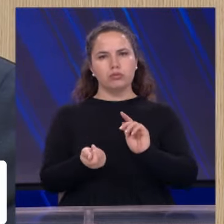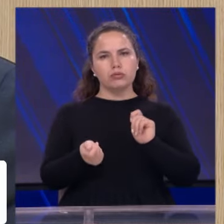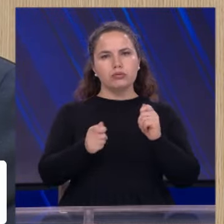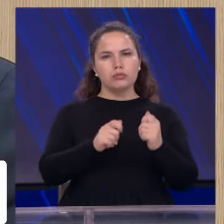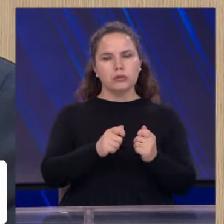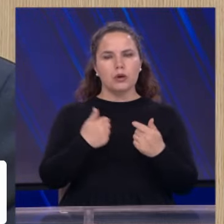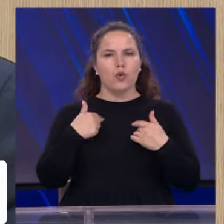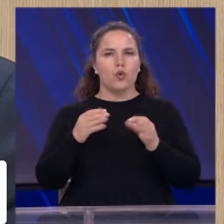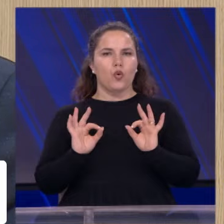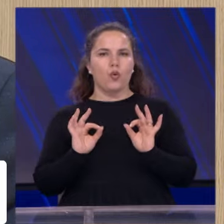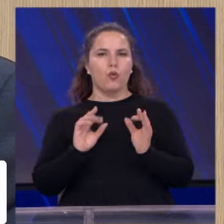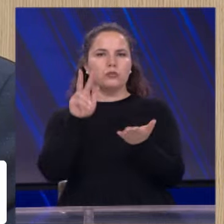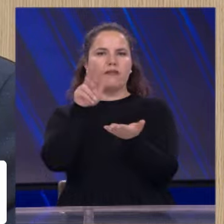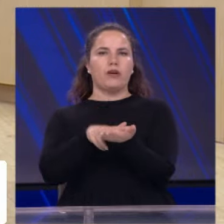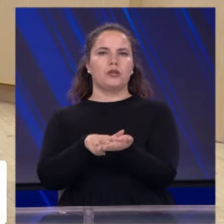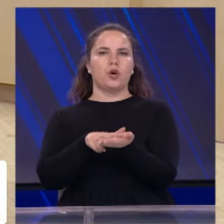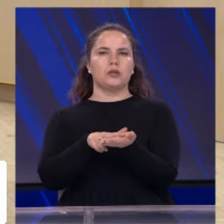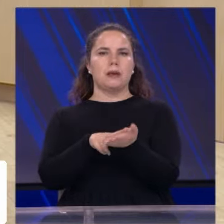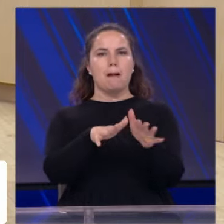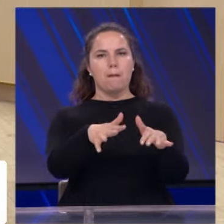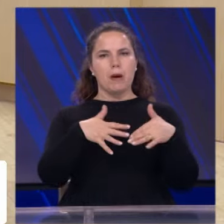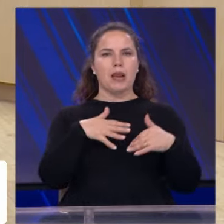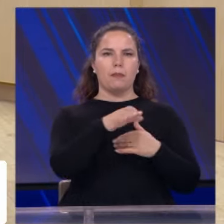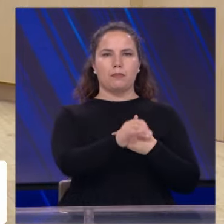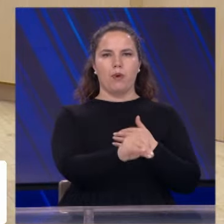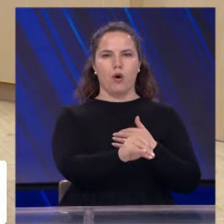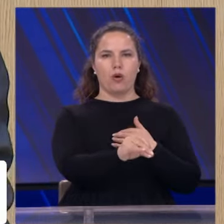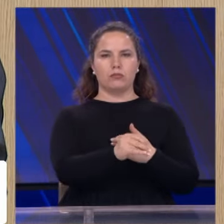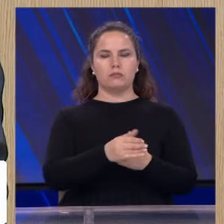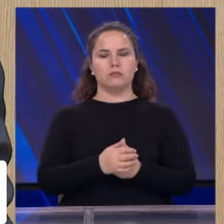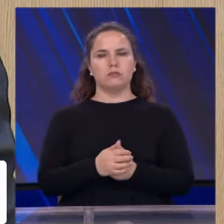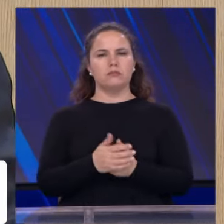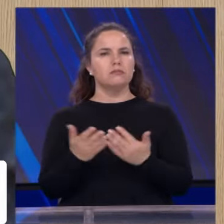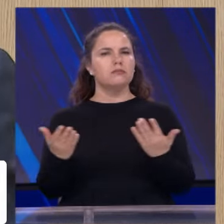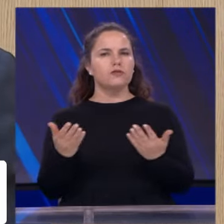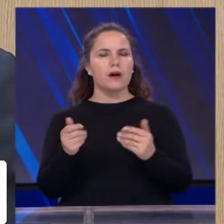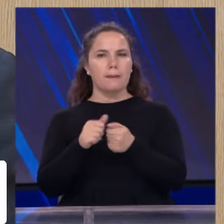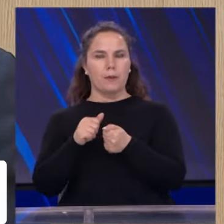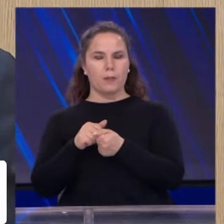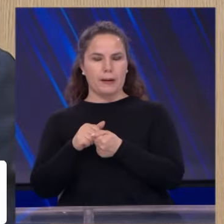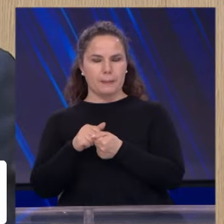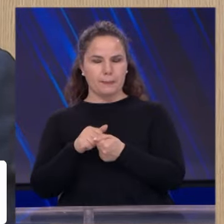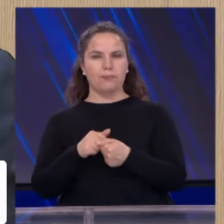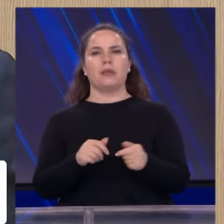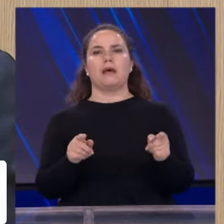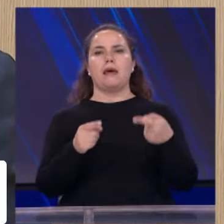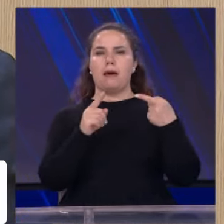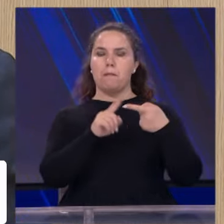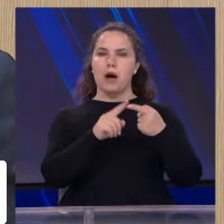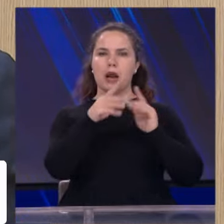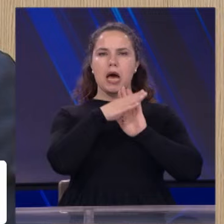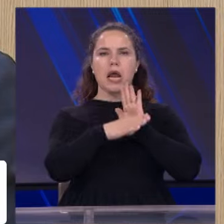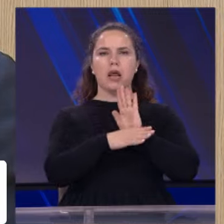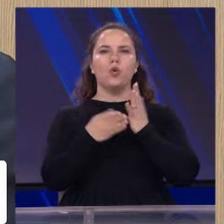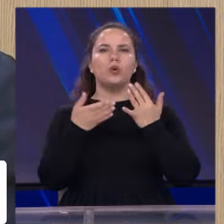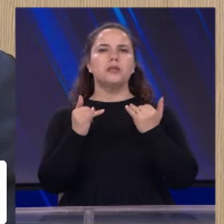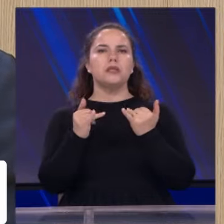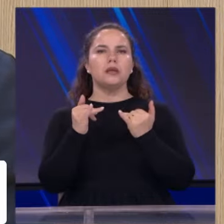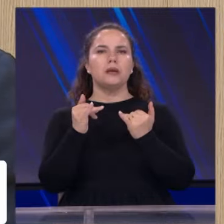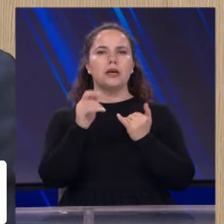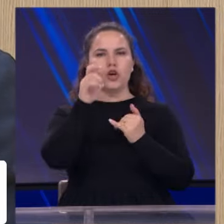si të tilla gjykata kushtetuese. Cilat janë ato? Boshllëqet konsistojnë në përcaktimin e rregullave, në miratimin e rregullave që lidhen